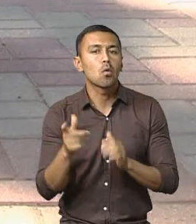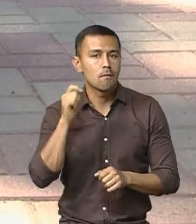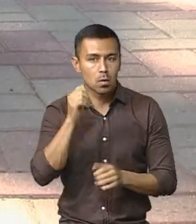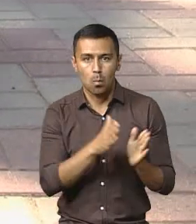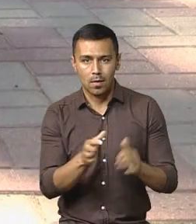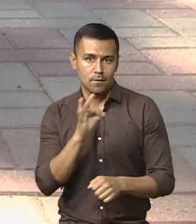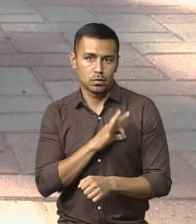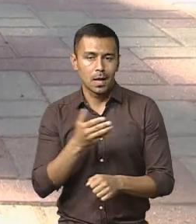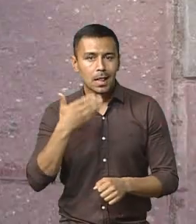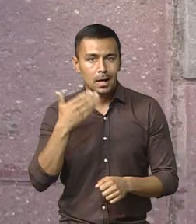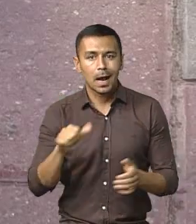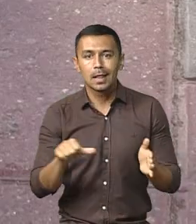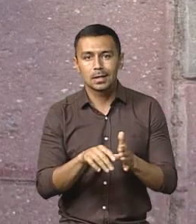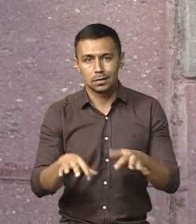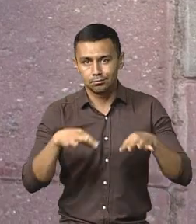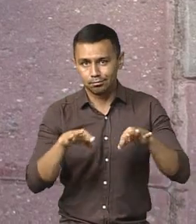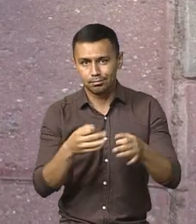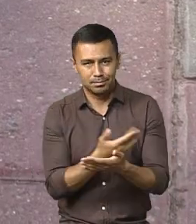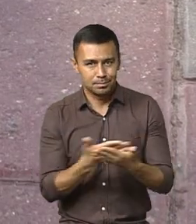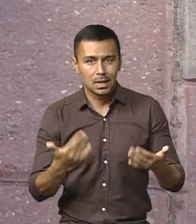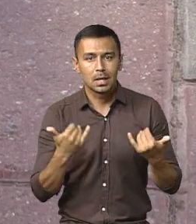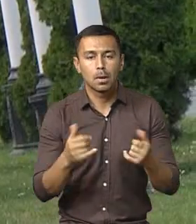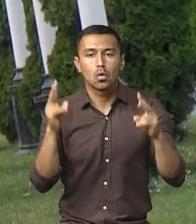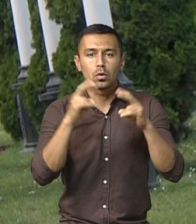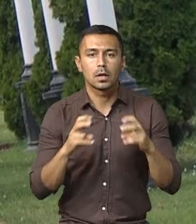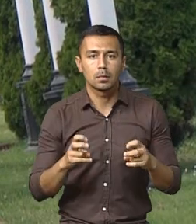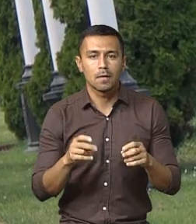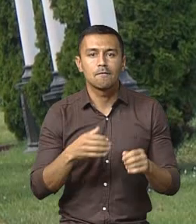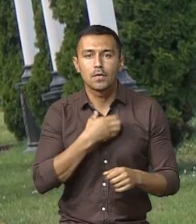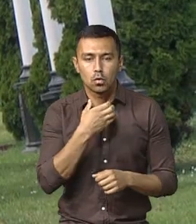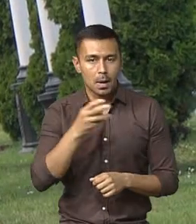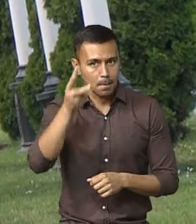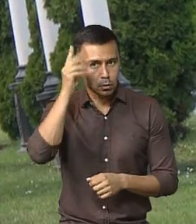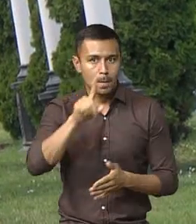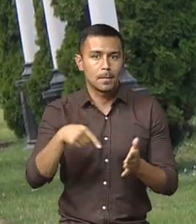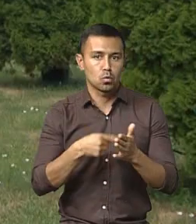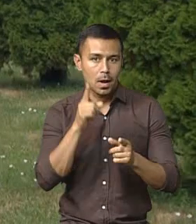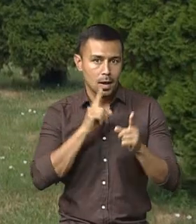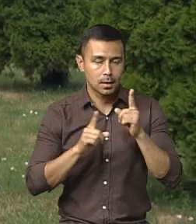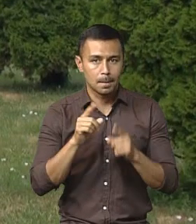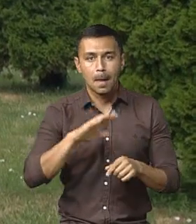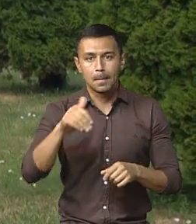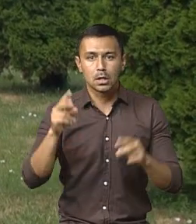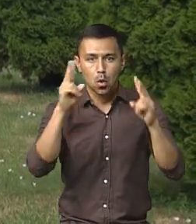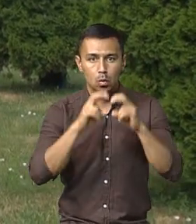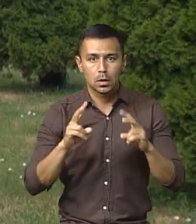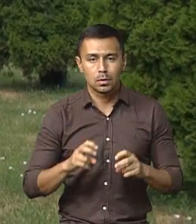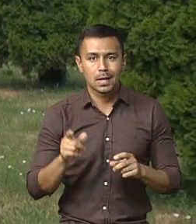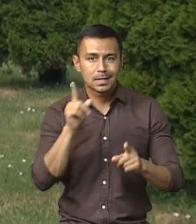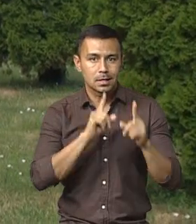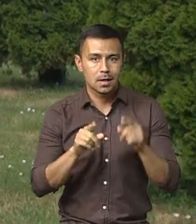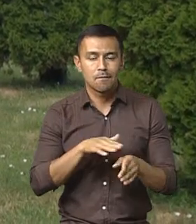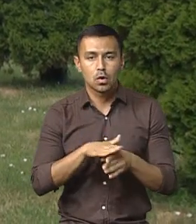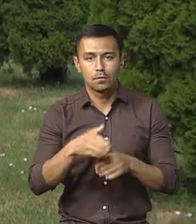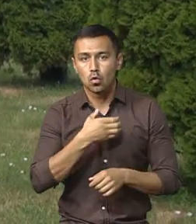Порядок використання легких електричних транспортних засобів тепер розглядатимуть у виконкомі Хмельницької міської ради. Після розгляду на засіданні